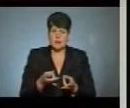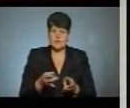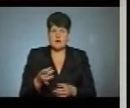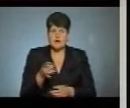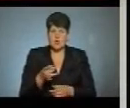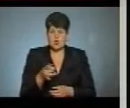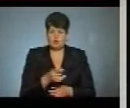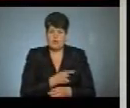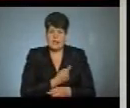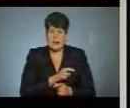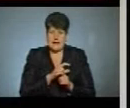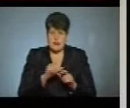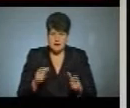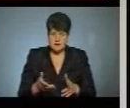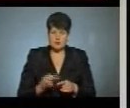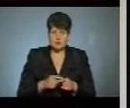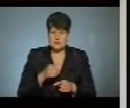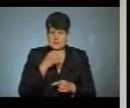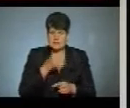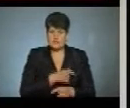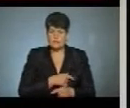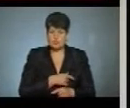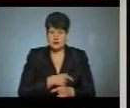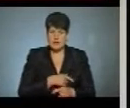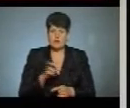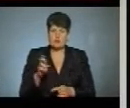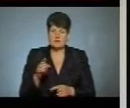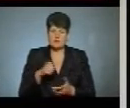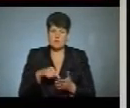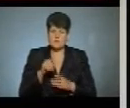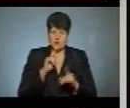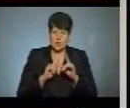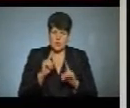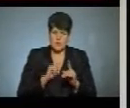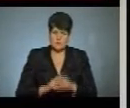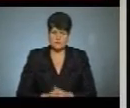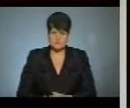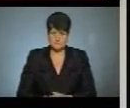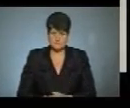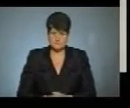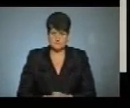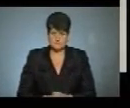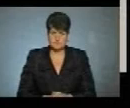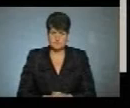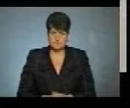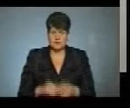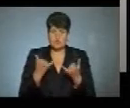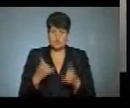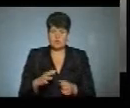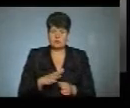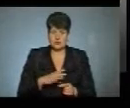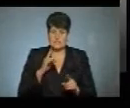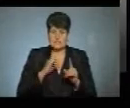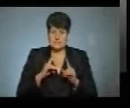для боротьби з коронавірусом. Про це повідомив депутат Борщівської міської ради Анатолій Стодола. Сьогодні відбулася